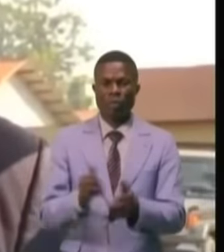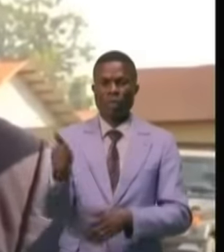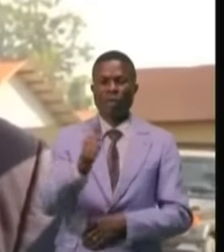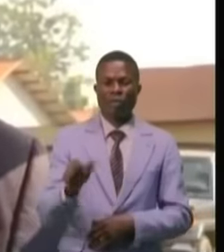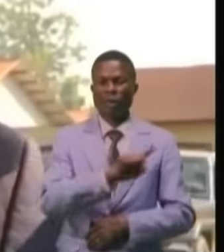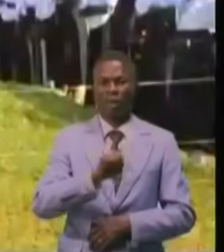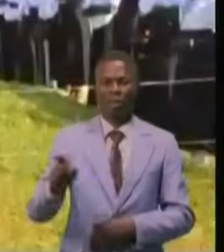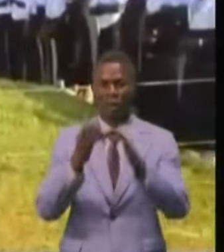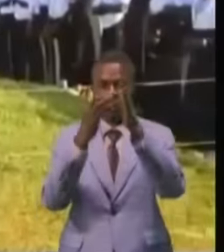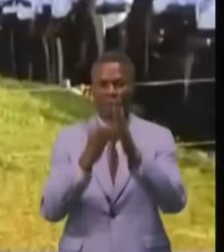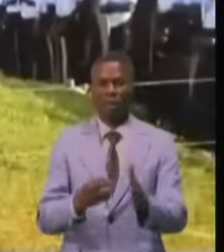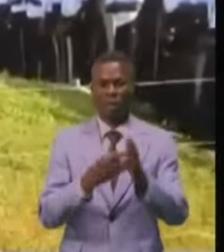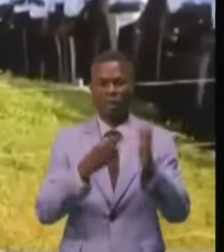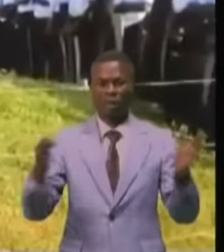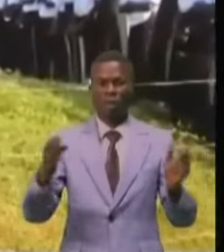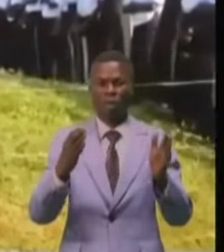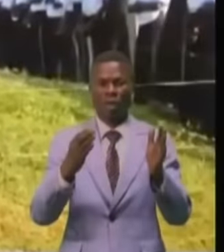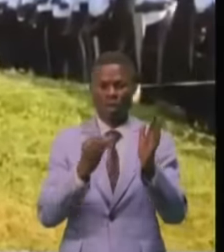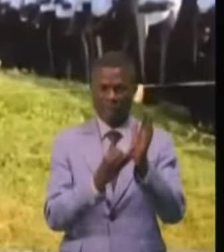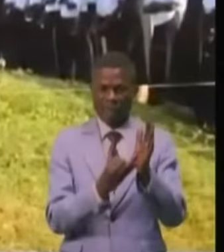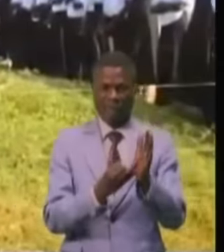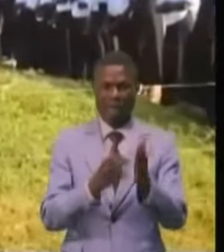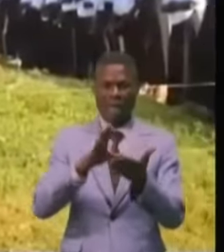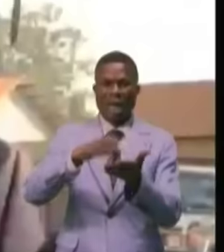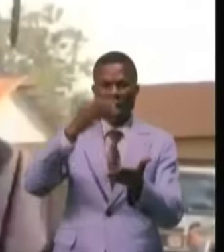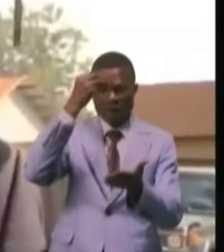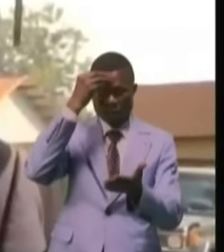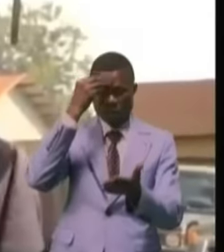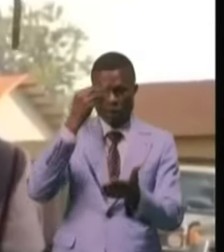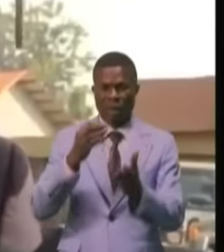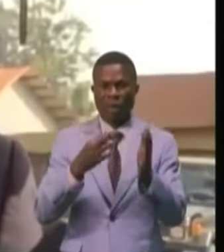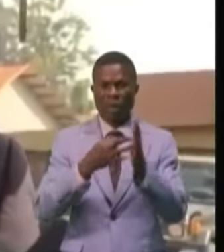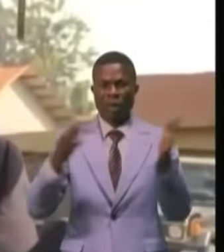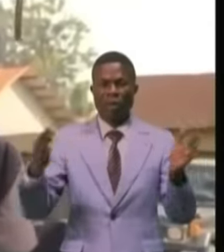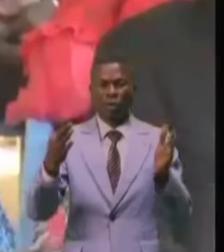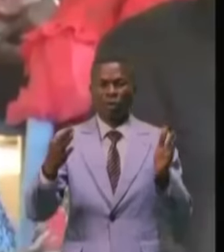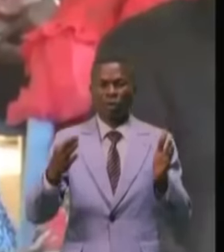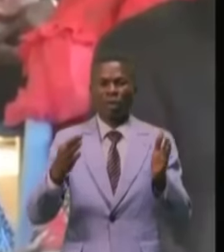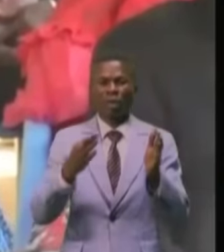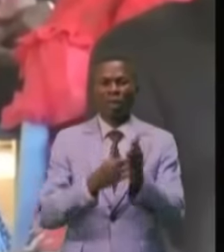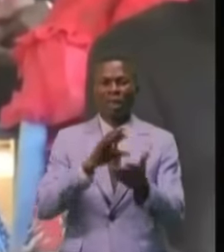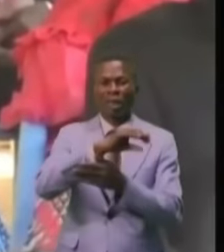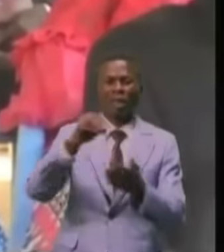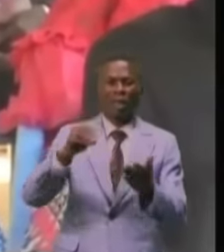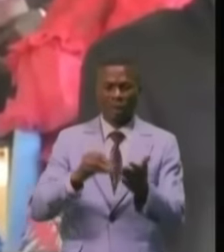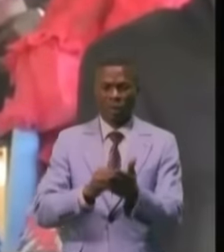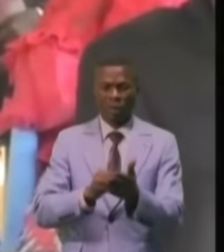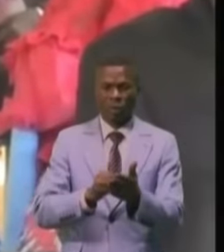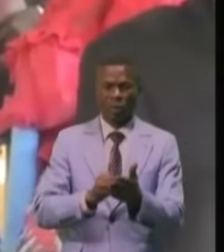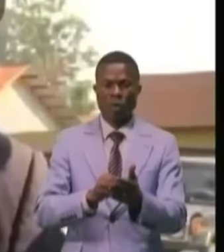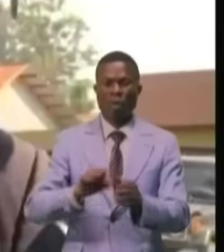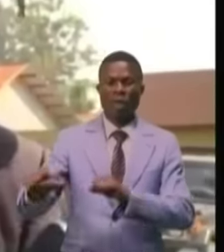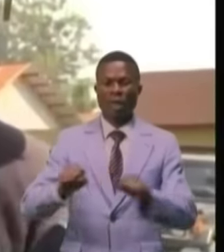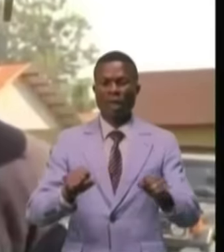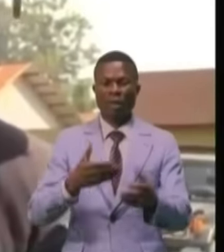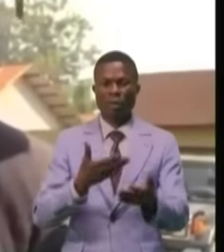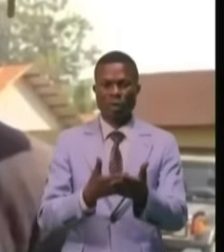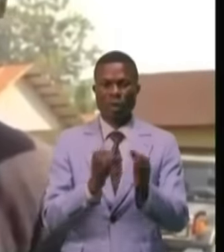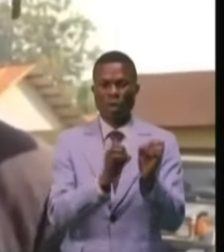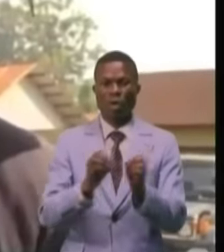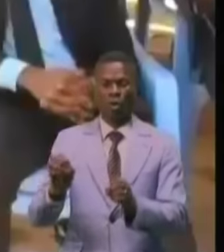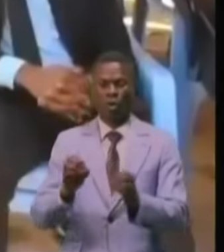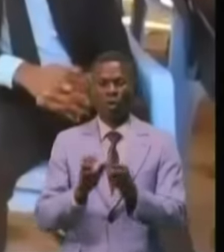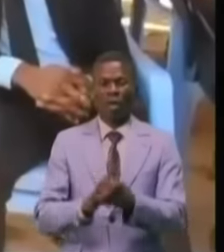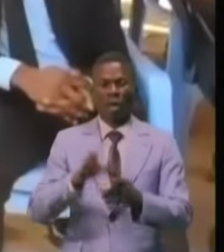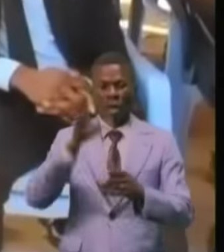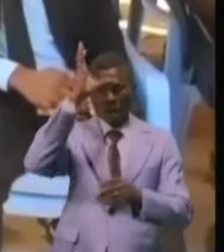21 797 élèves dans 97 centres de passation des épreuves organisés sur l'ensemble